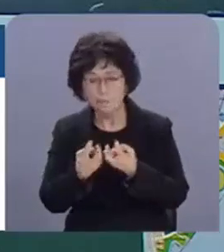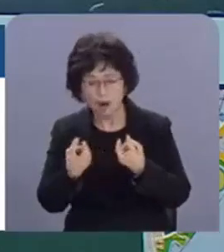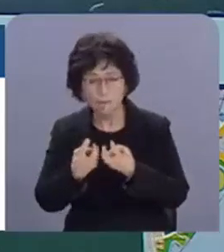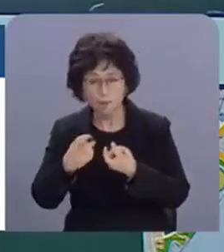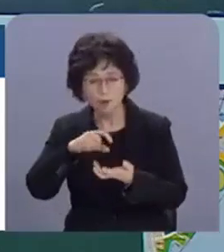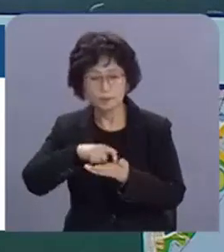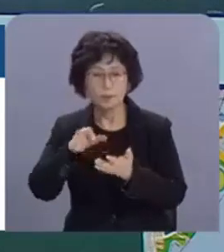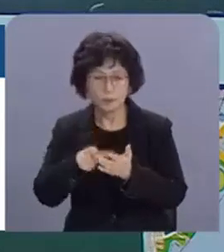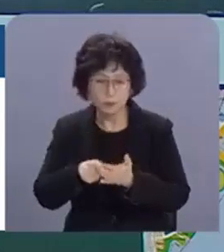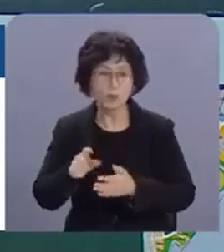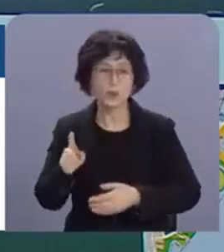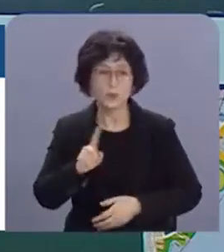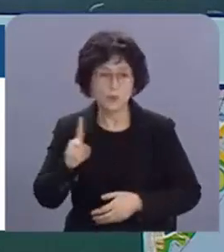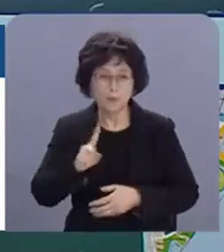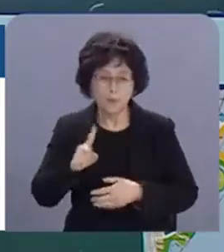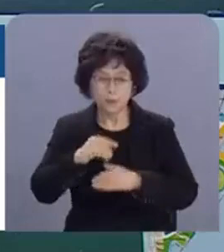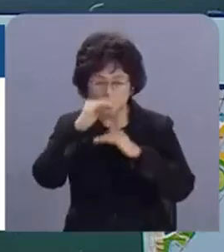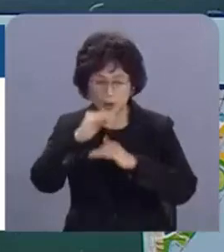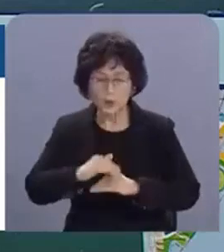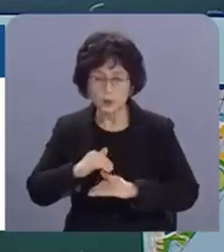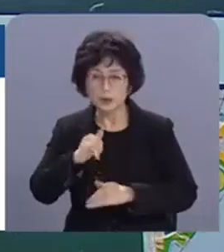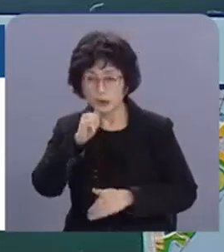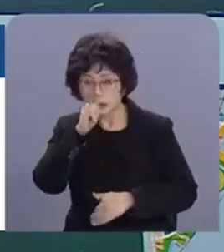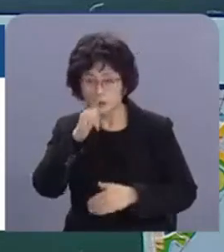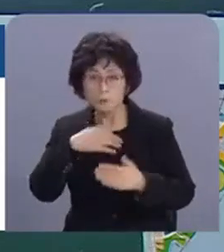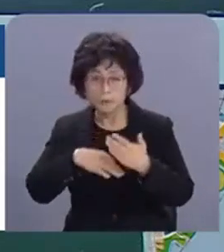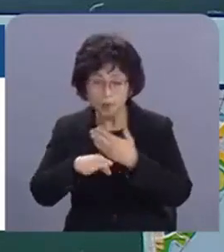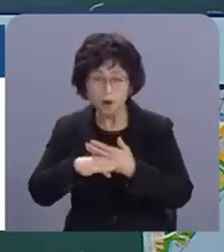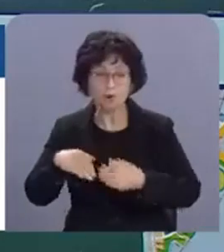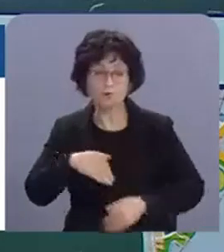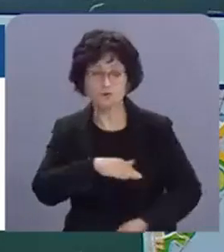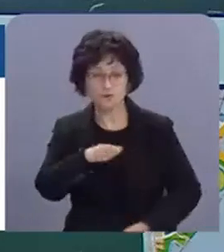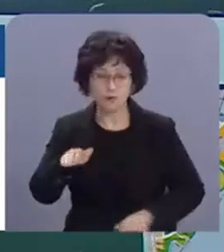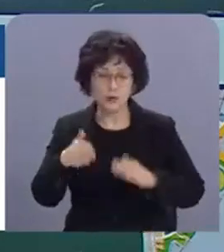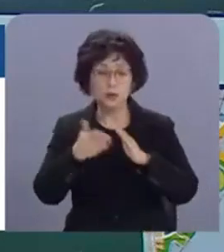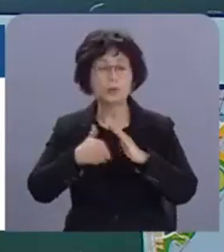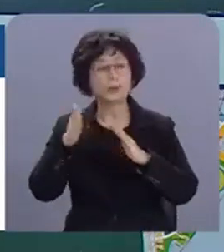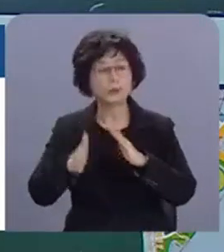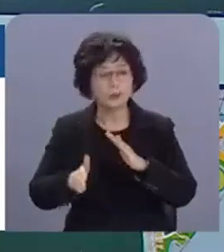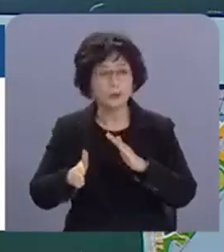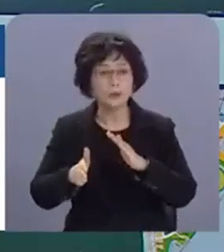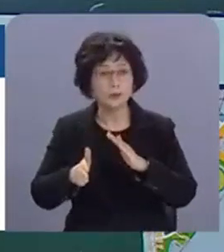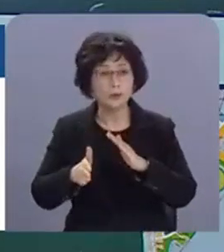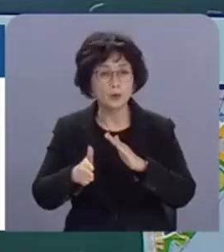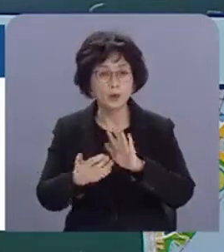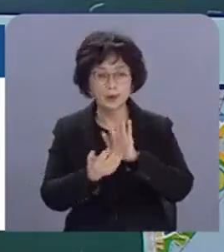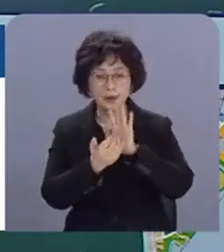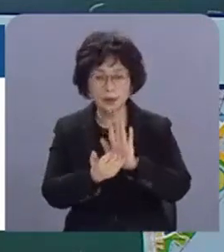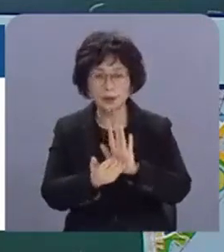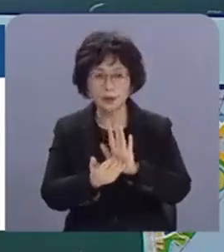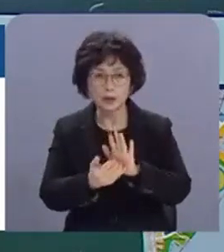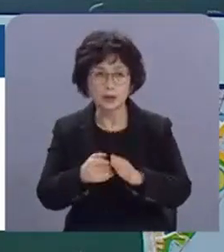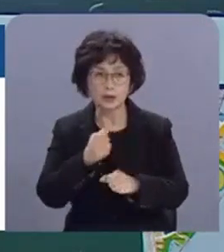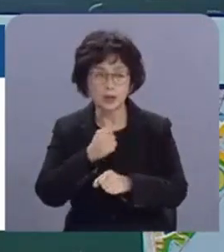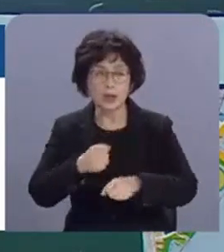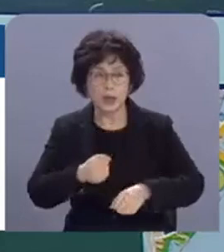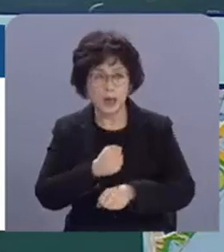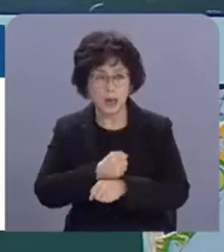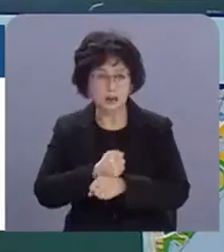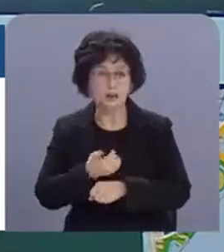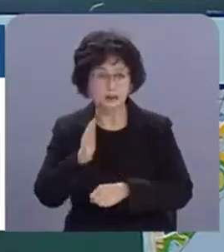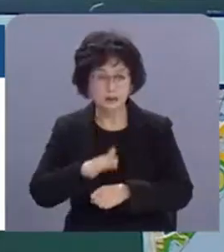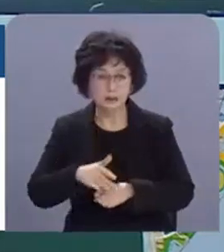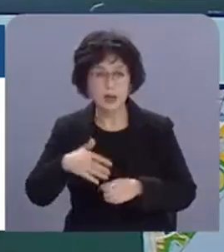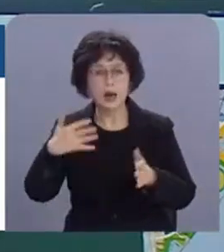이런 것이 나와야 저희들이 이제 본격적인 어떤 대응이 될 건 아직까지